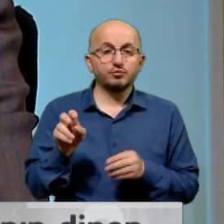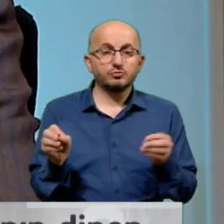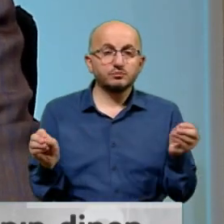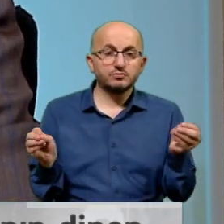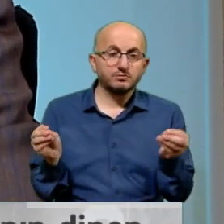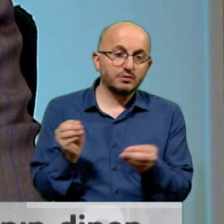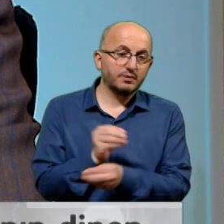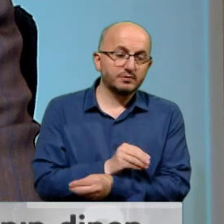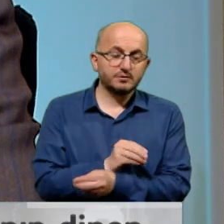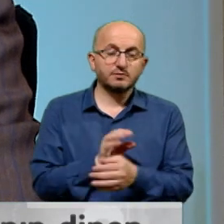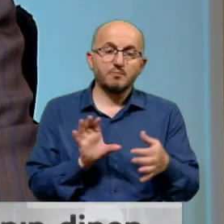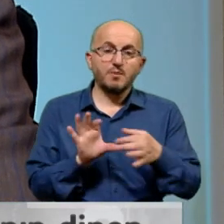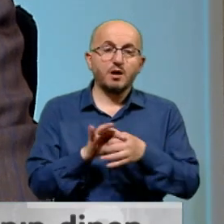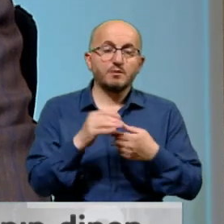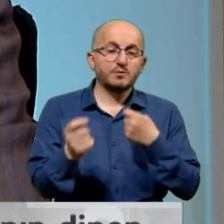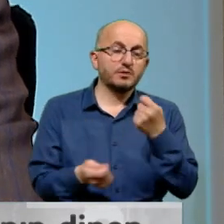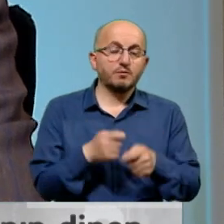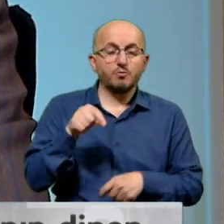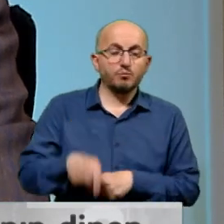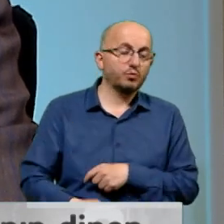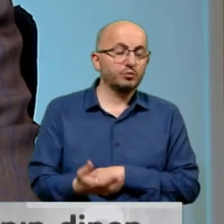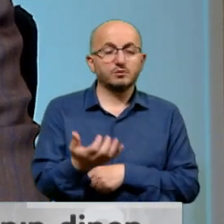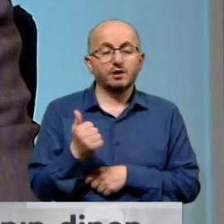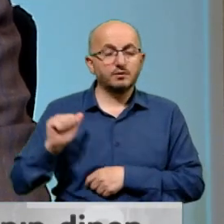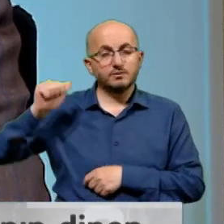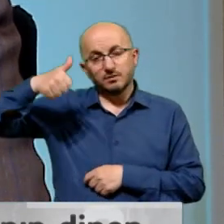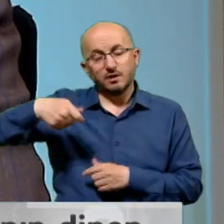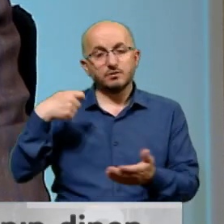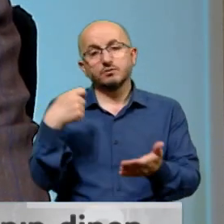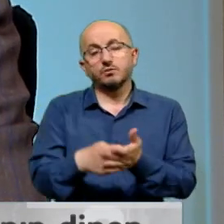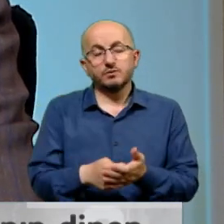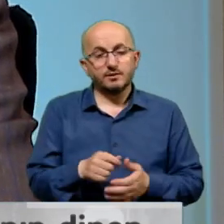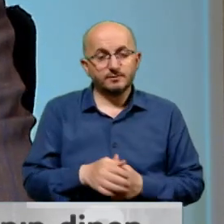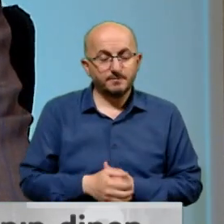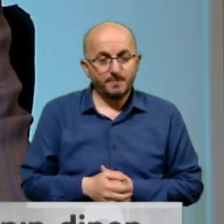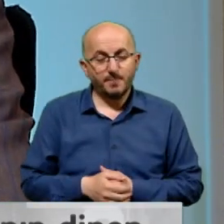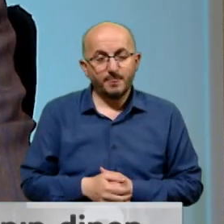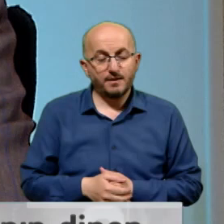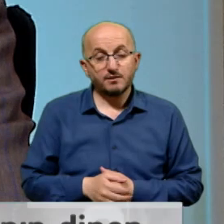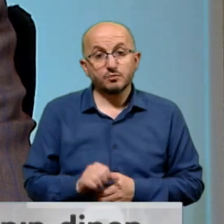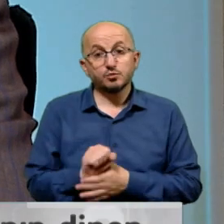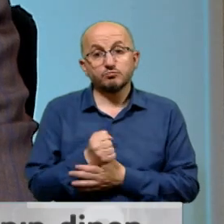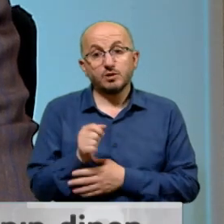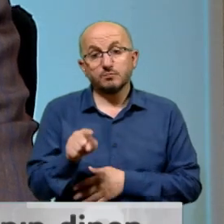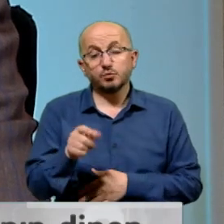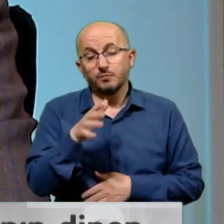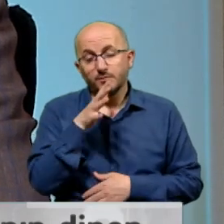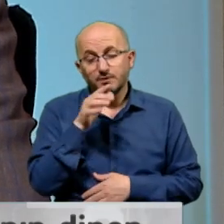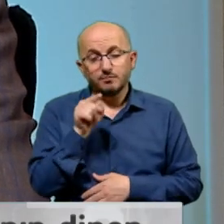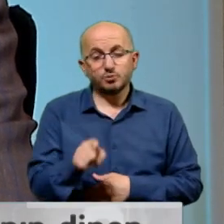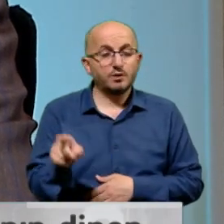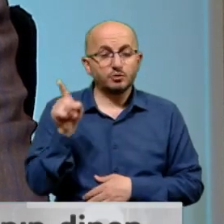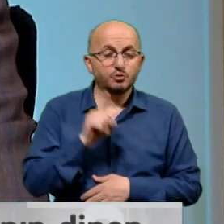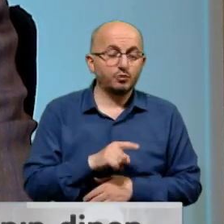dayalı bir işlemdir bu gün alır Yarın öder ve swap Yapar tabii erbabı Bunu bilir bundan dolayı